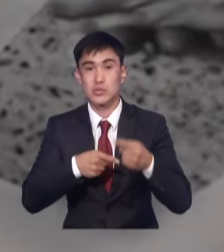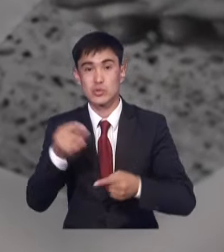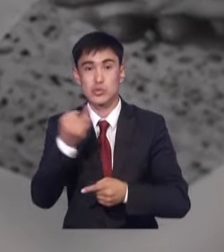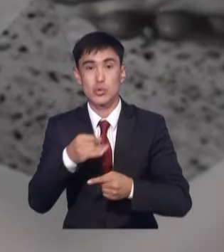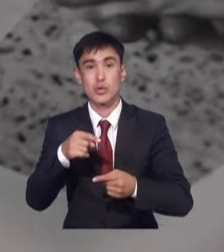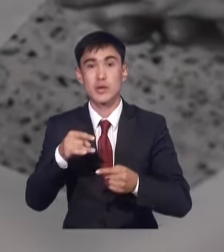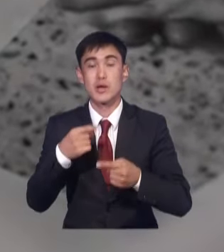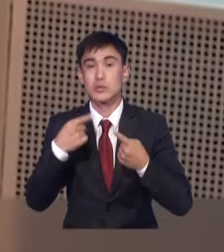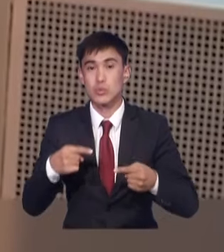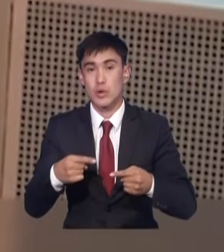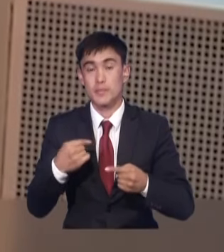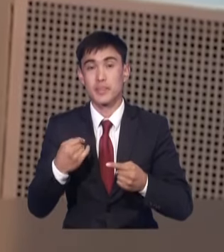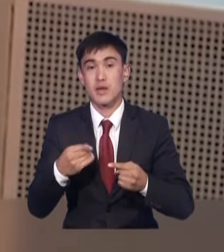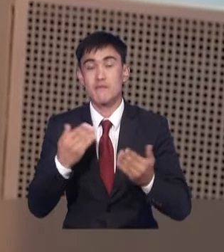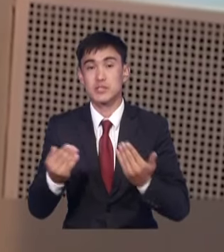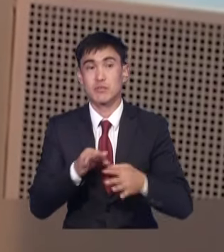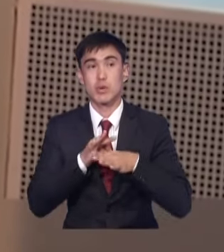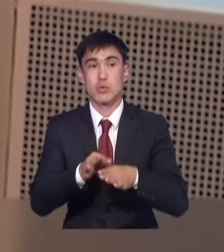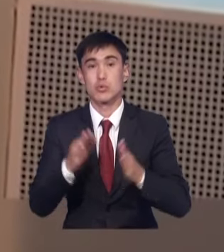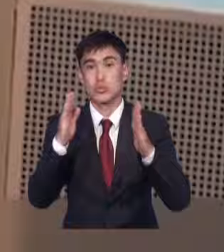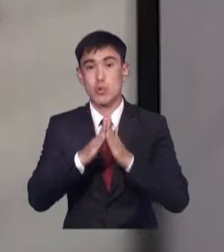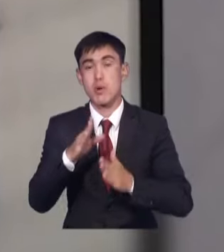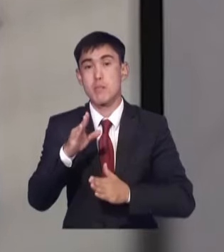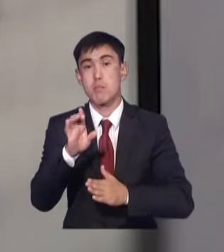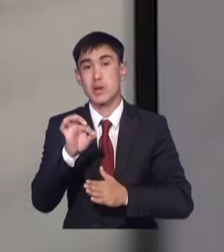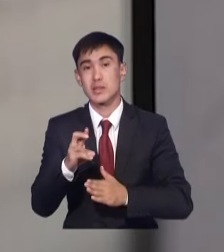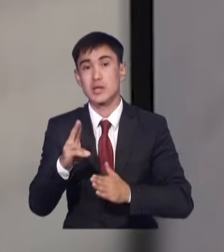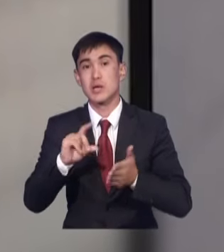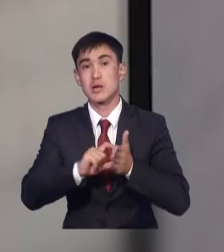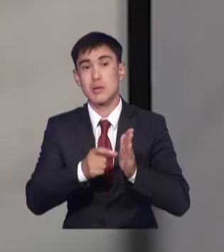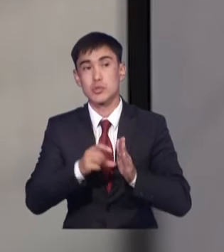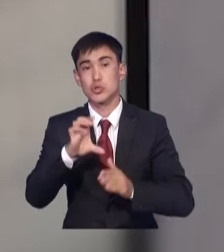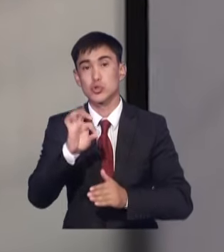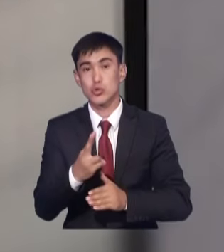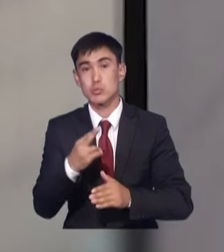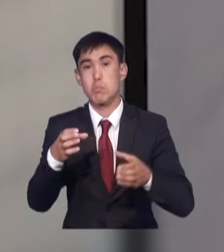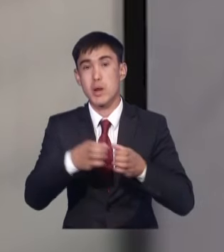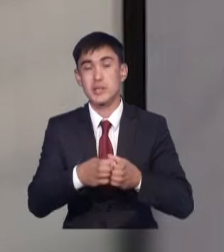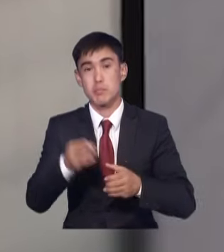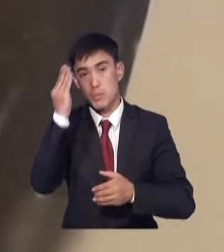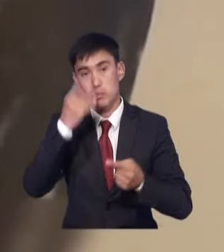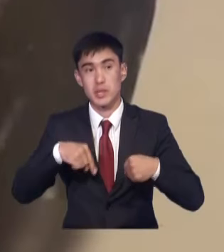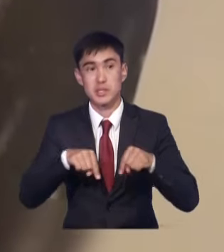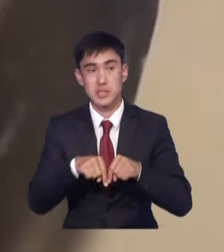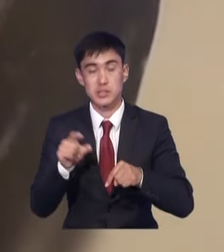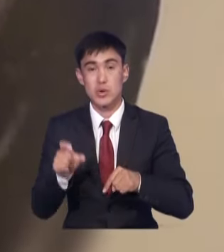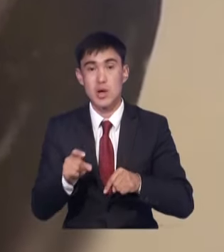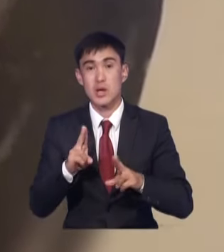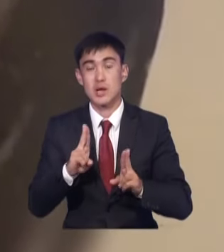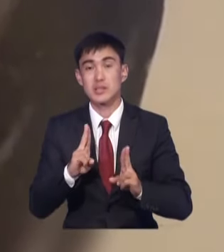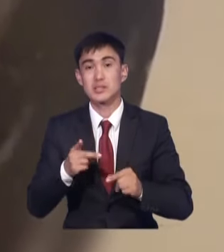историография выставка которая проходит в доме Вилли бранда штаб квартире социал-демократической партии по мнению организаторов как